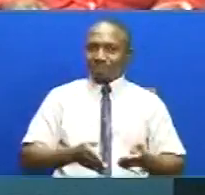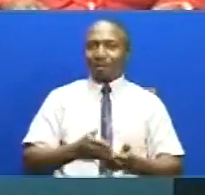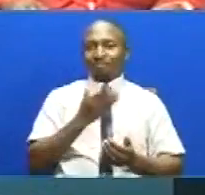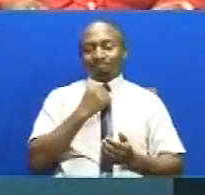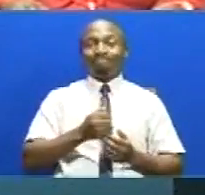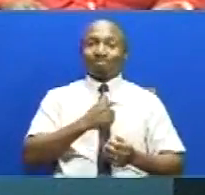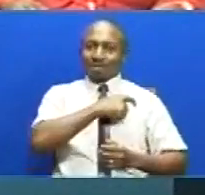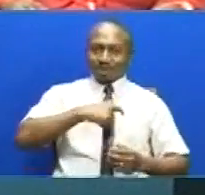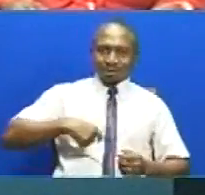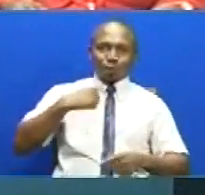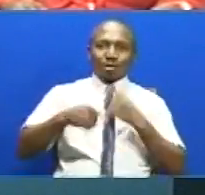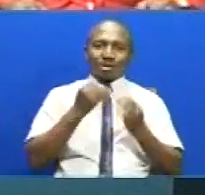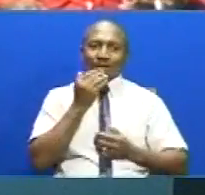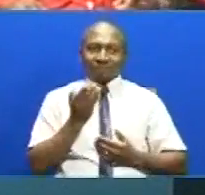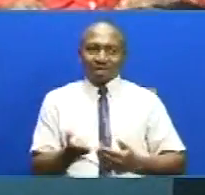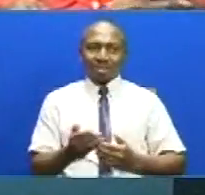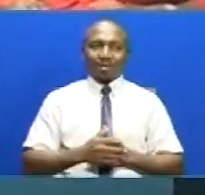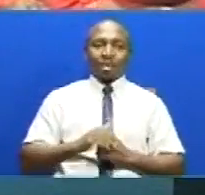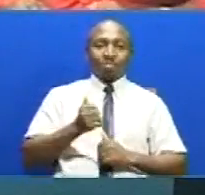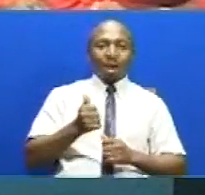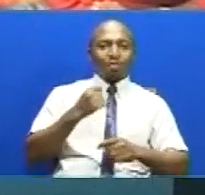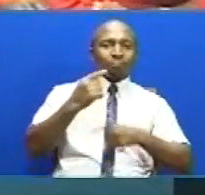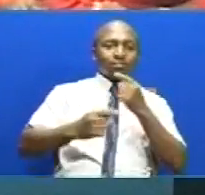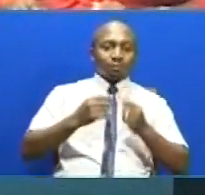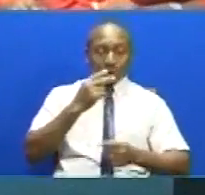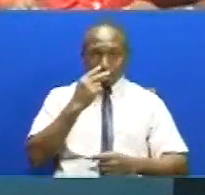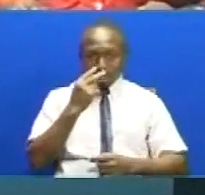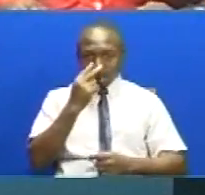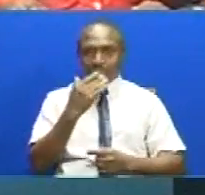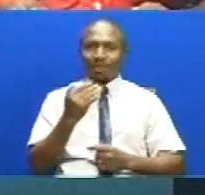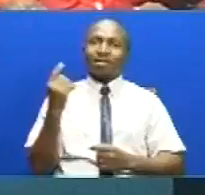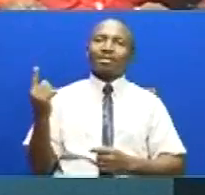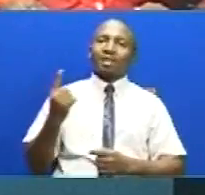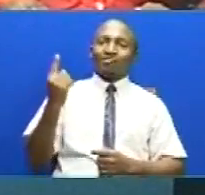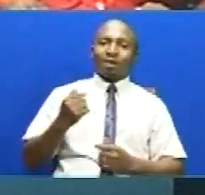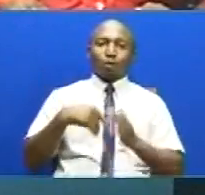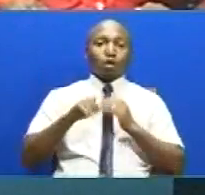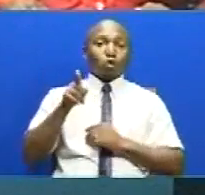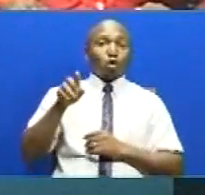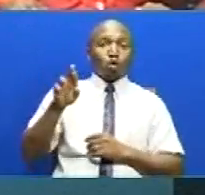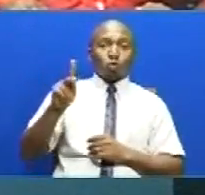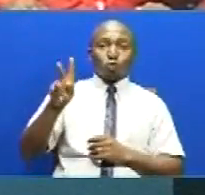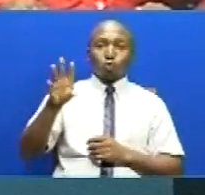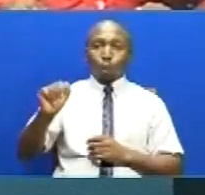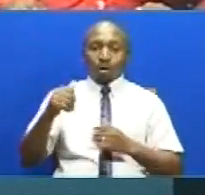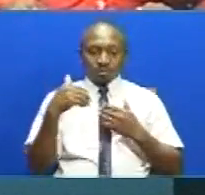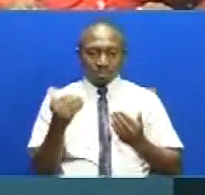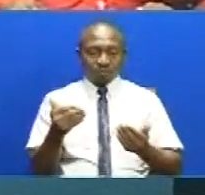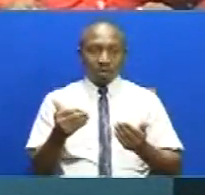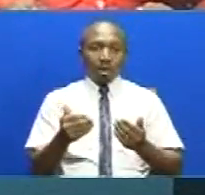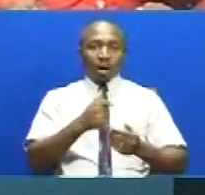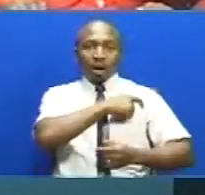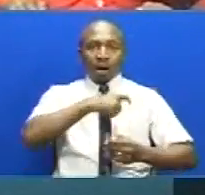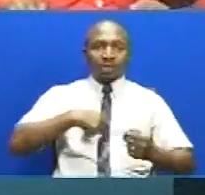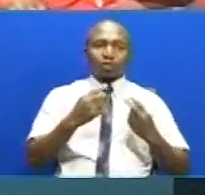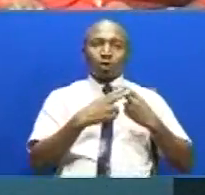na taarifa yetu ya habari ambayo bado naangazia habari za kitaifa. Tuelekee huko Rukwa hivi sasa, ambapo Rais Dr. John